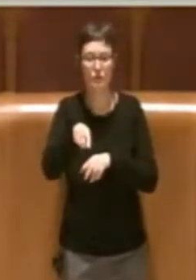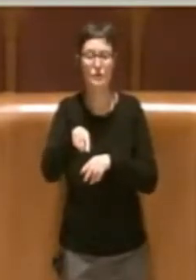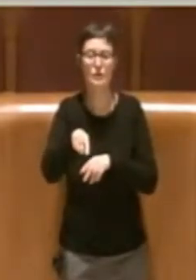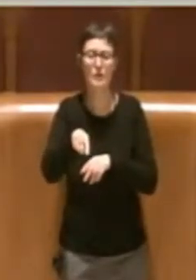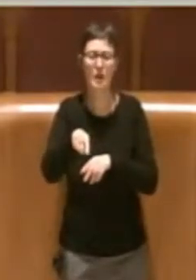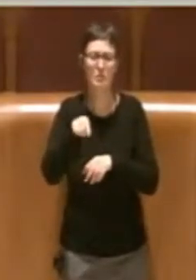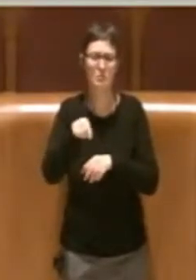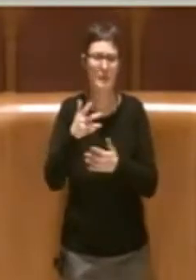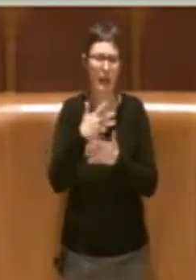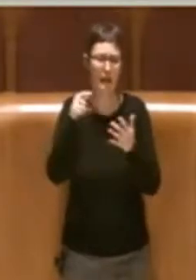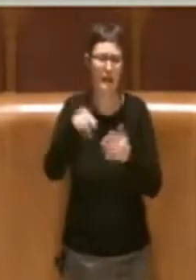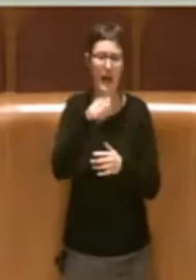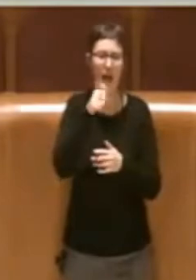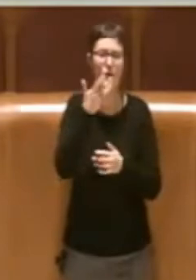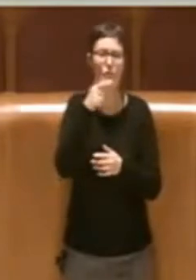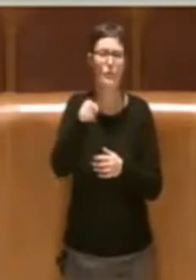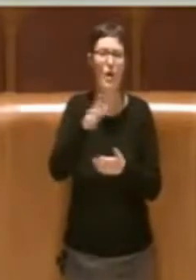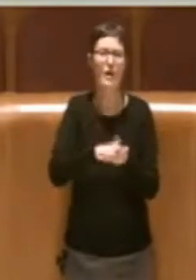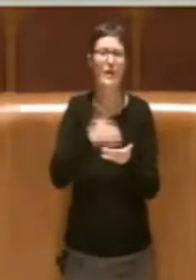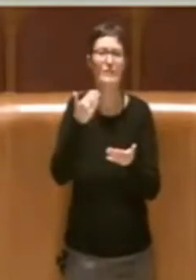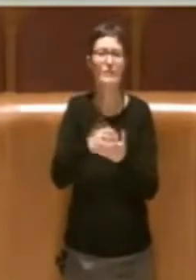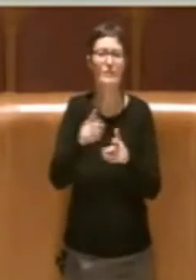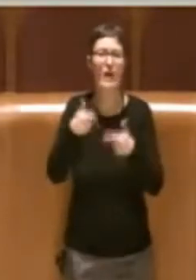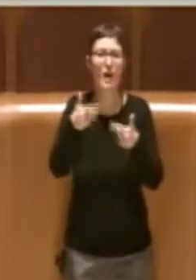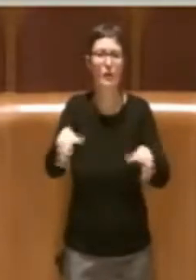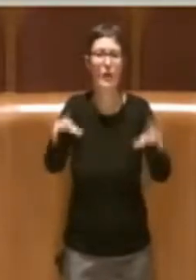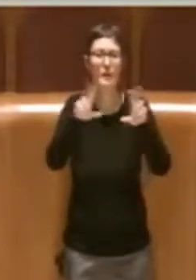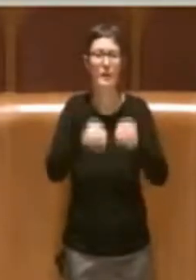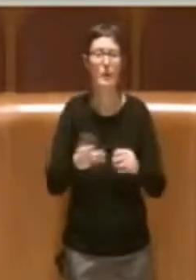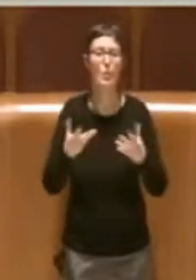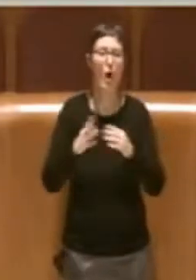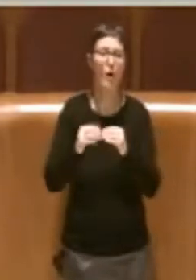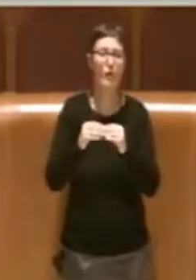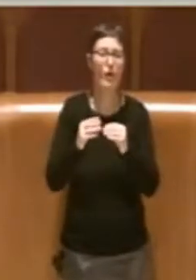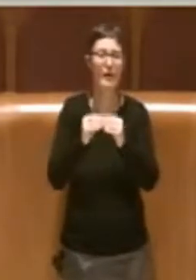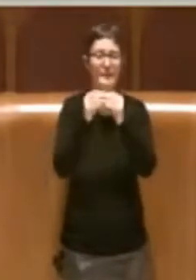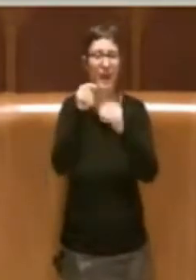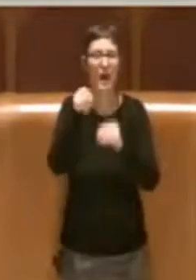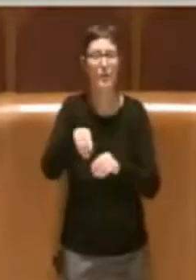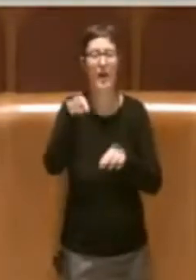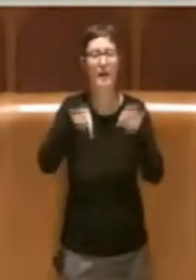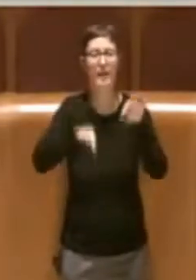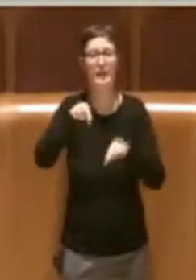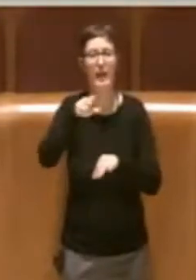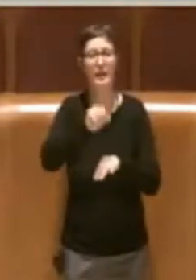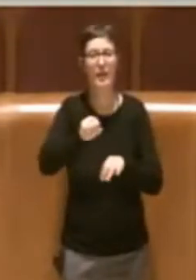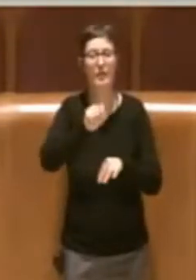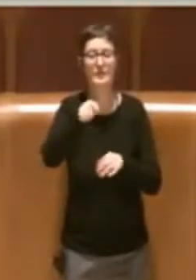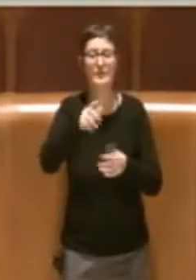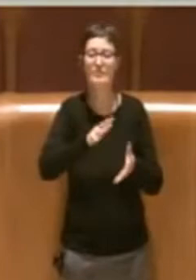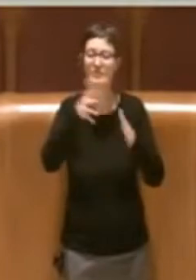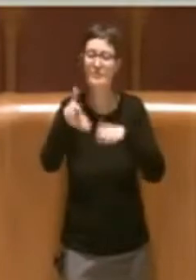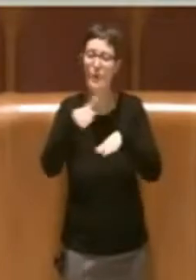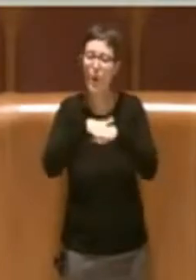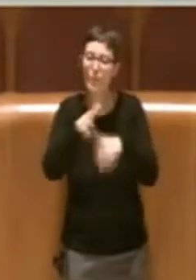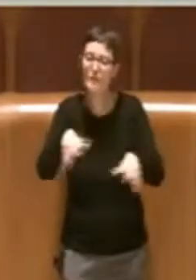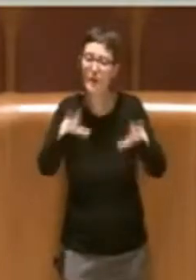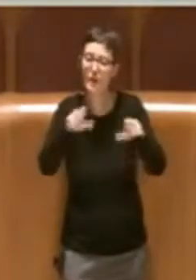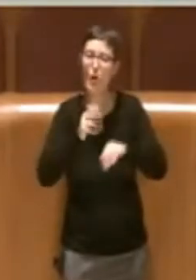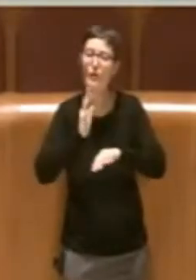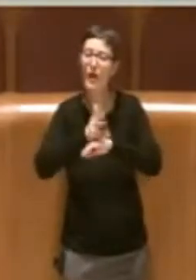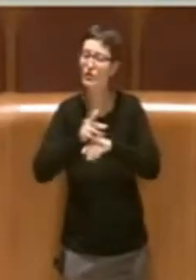di rivalorizzare, restaurare il teatro alessandrino per renderlo nuovamente agibile e accessibile